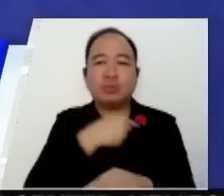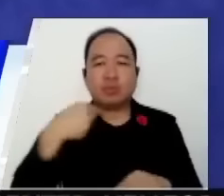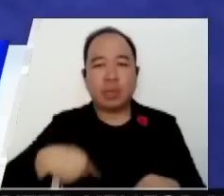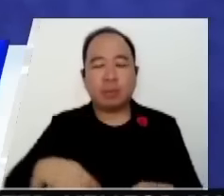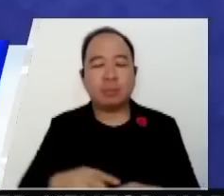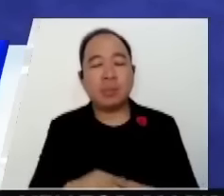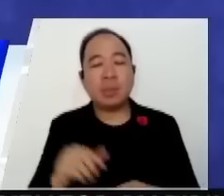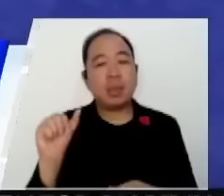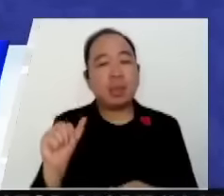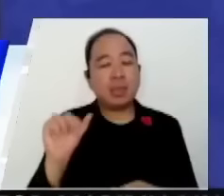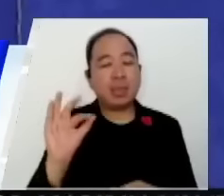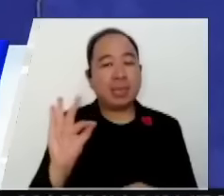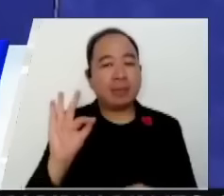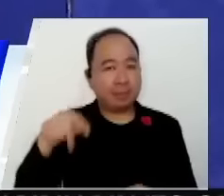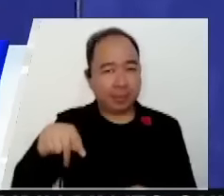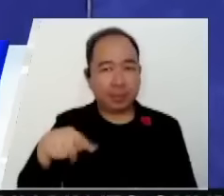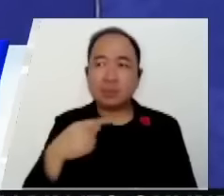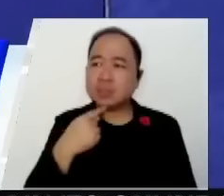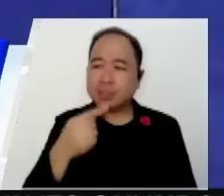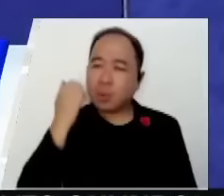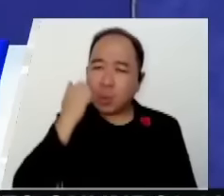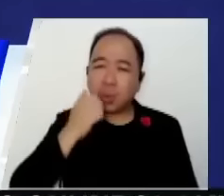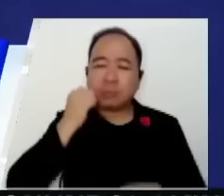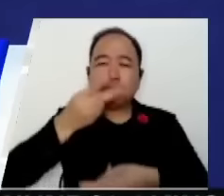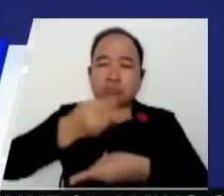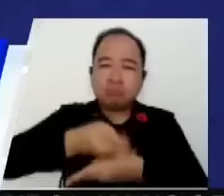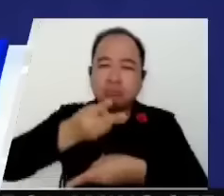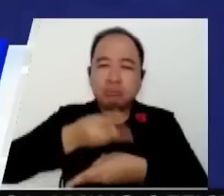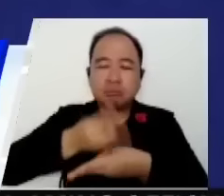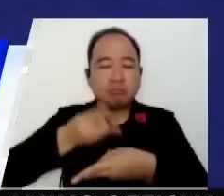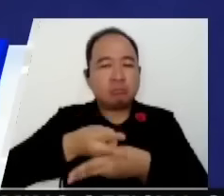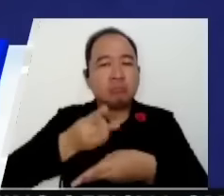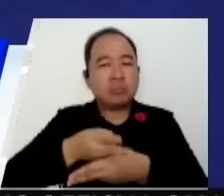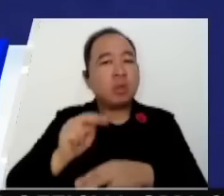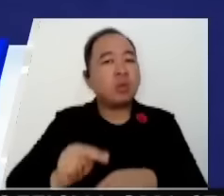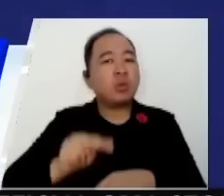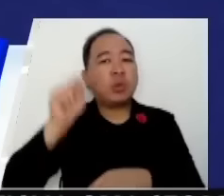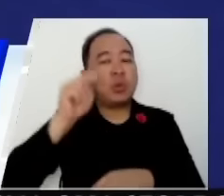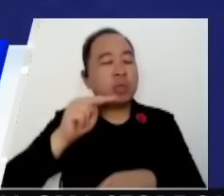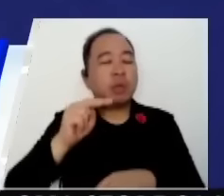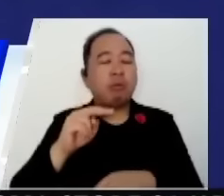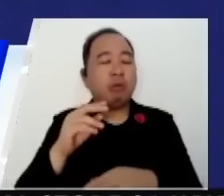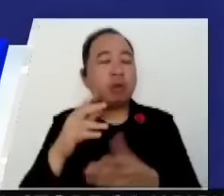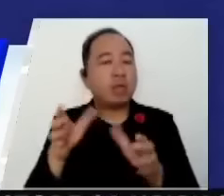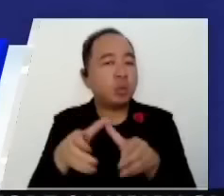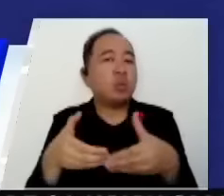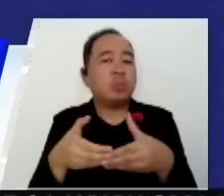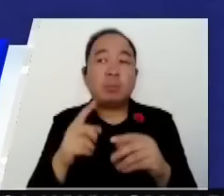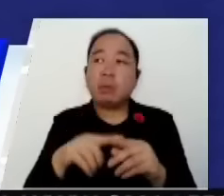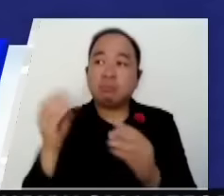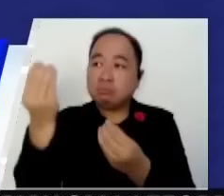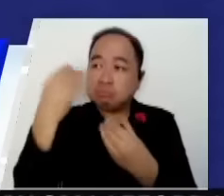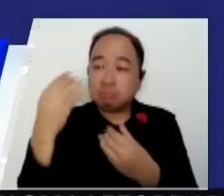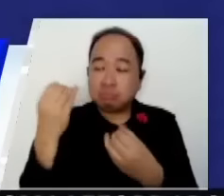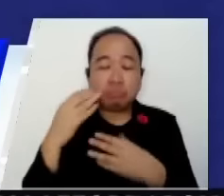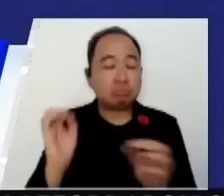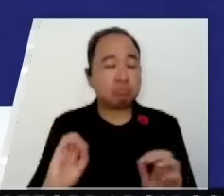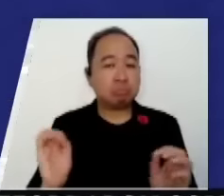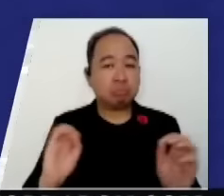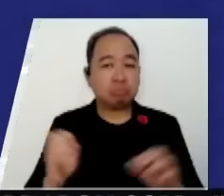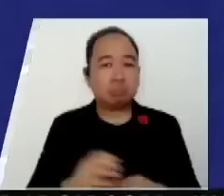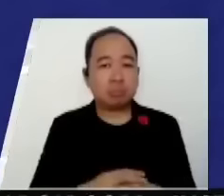na nagbabantay ang Northern Luzon Command sa Bajo de Masinloc. Pero wala raw silang natanggap na ganitong report. We consider this alarming